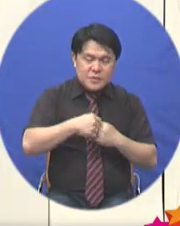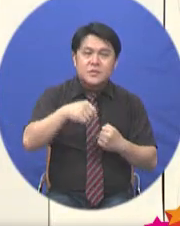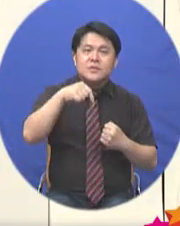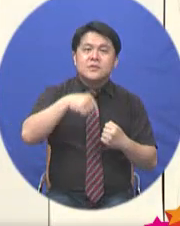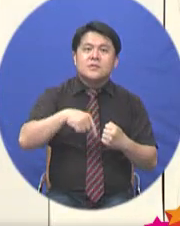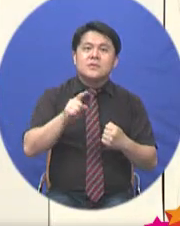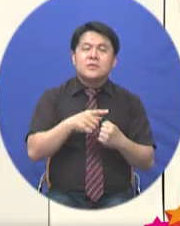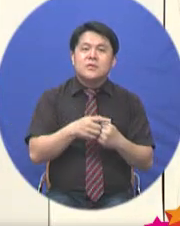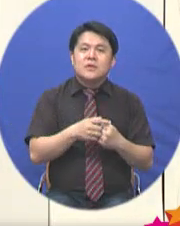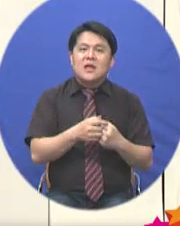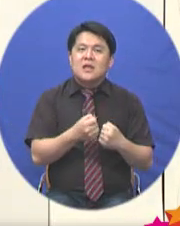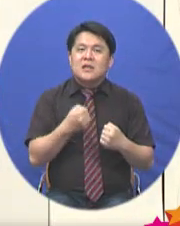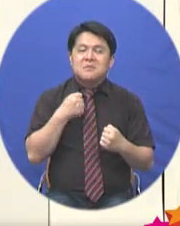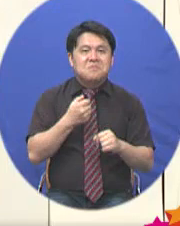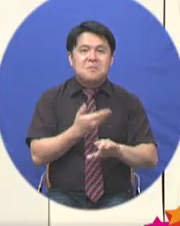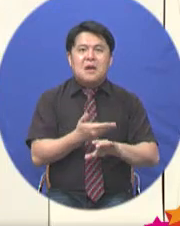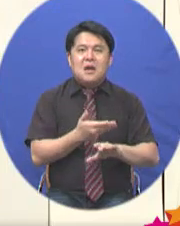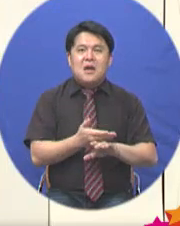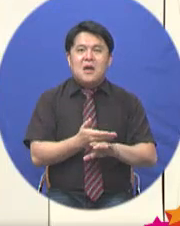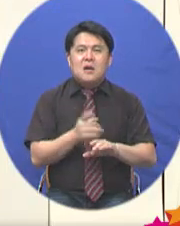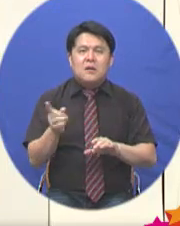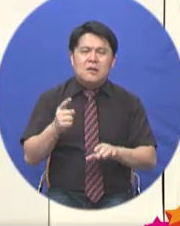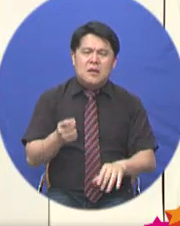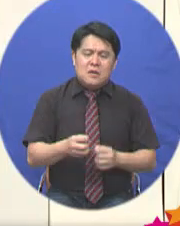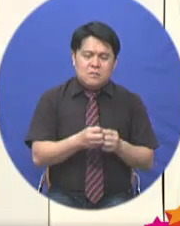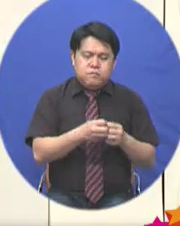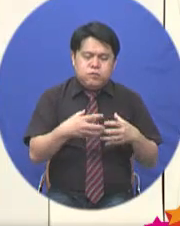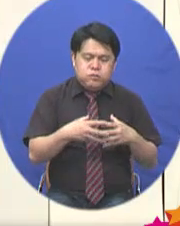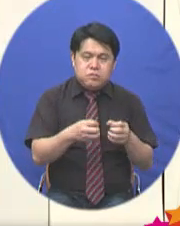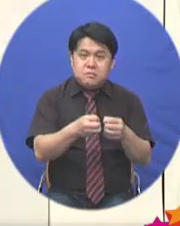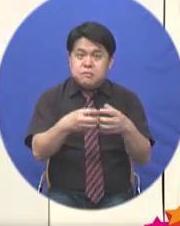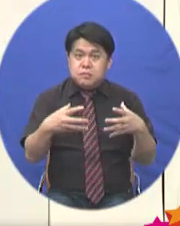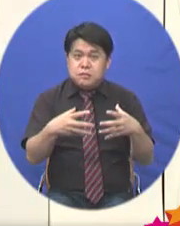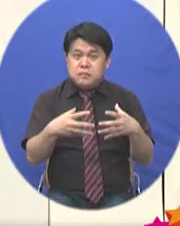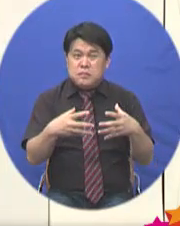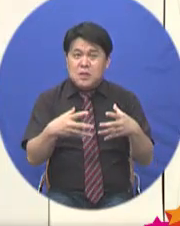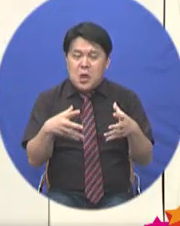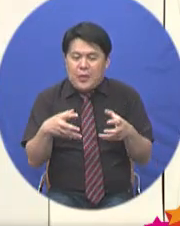그 힘줄이라든지 근육뼈 이런 게 팽창하거나